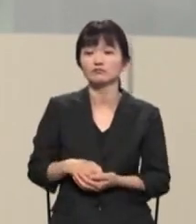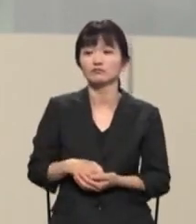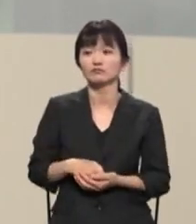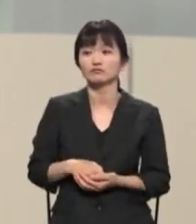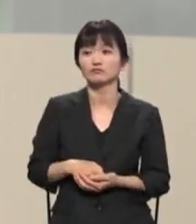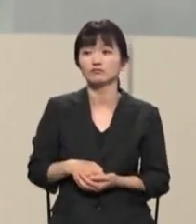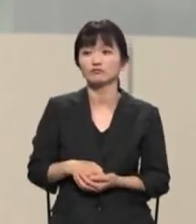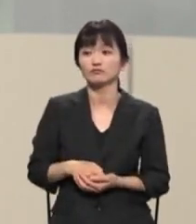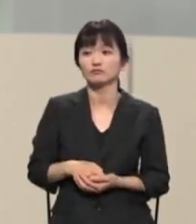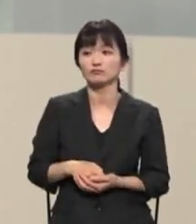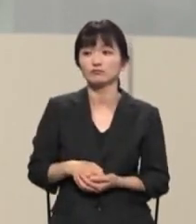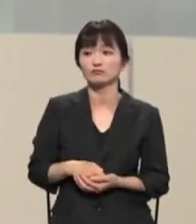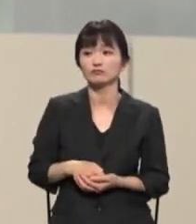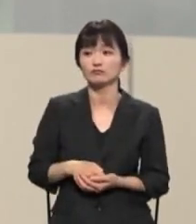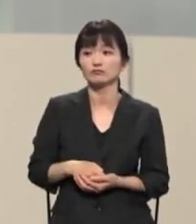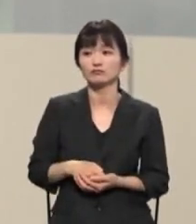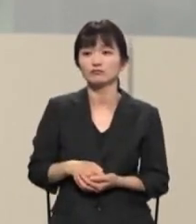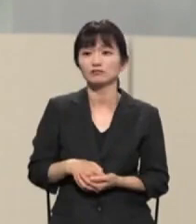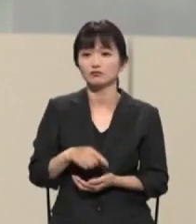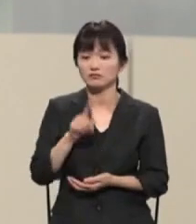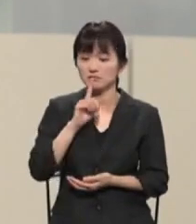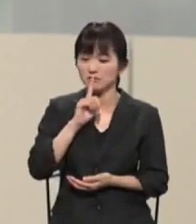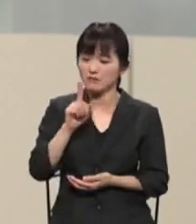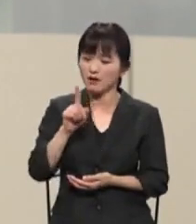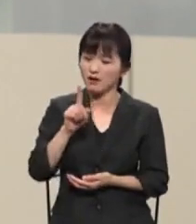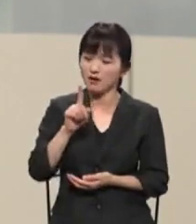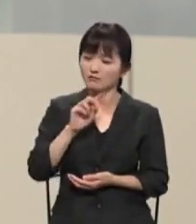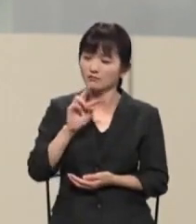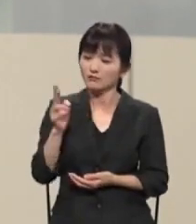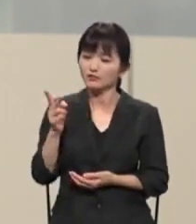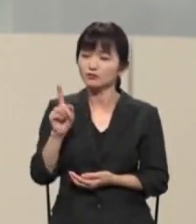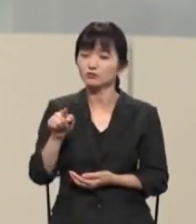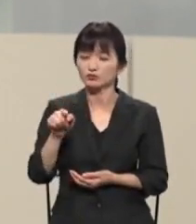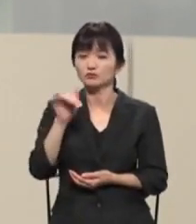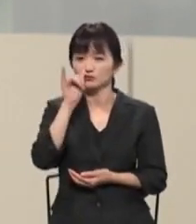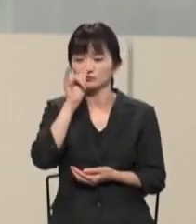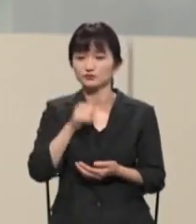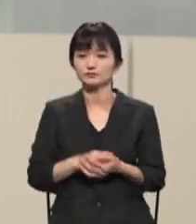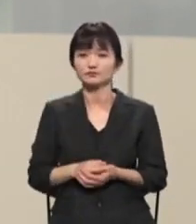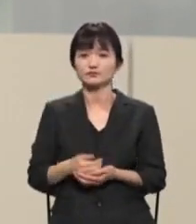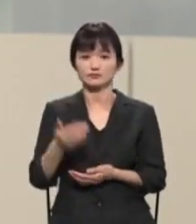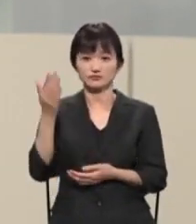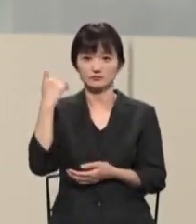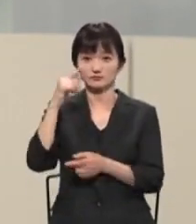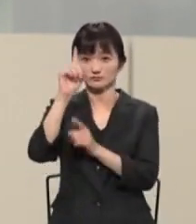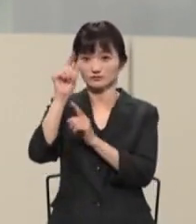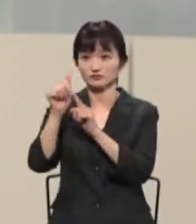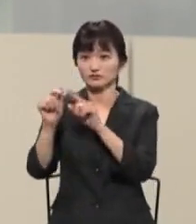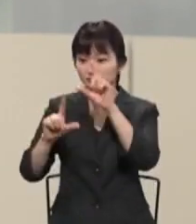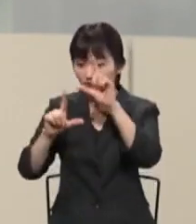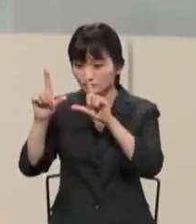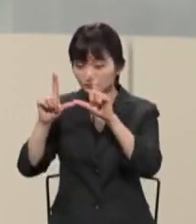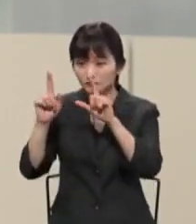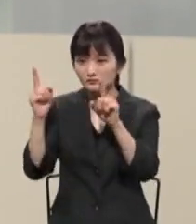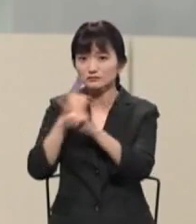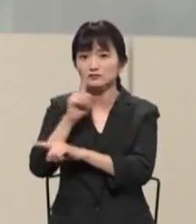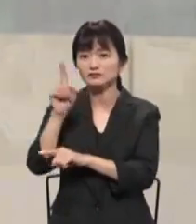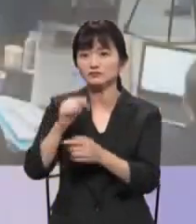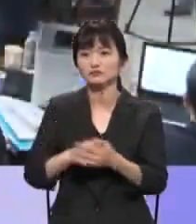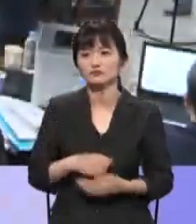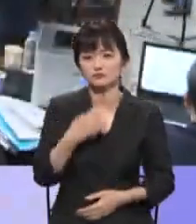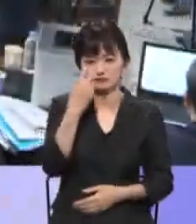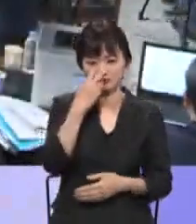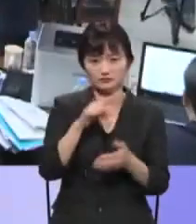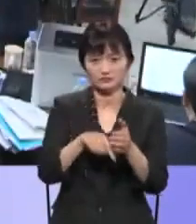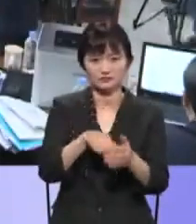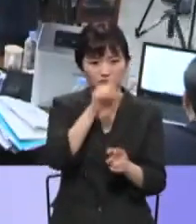말 그대로 호들갑을 떨고 있는 상황이라고 보이거든요. 그 전까지, 그러니까 이화영 전 부지사가 달라진 건딱 하나입니다. 지금까지 수사 과정에서 이재명